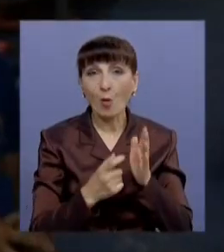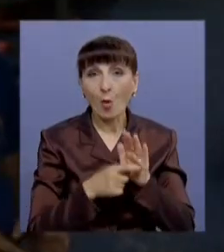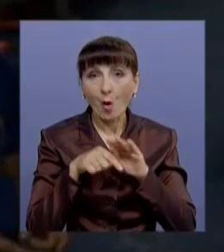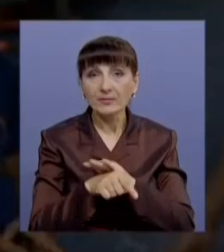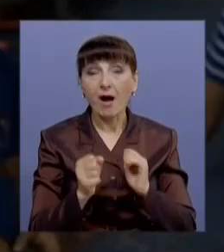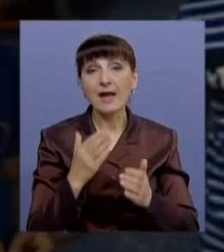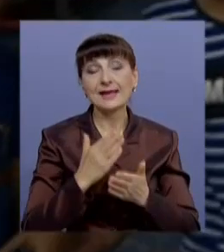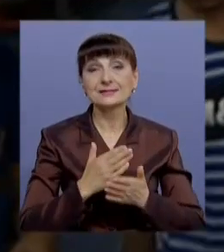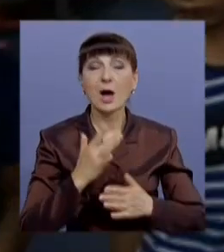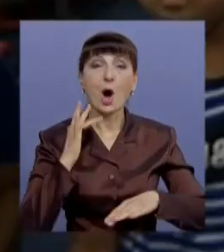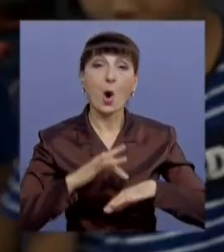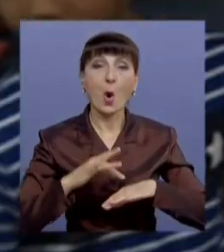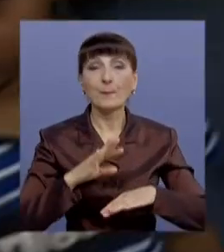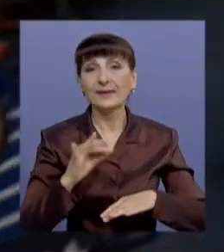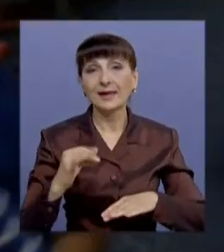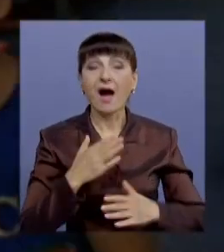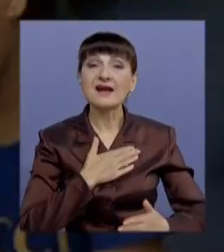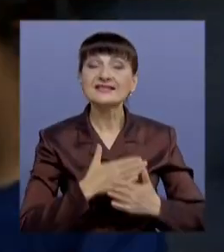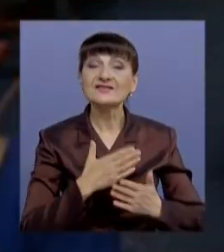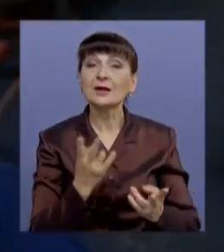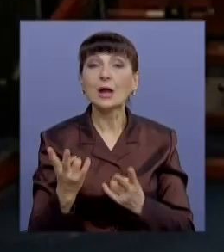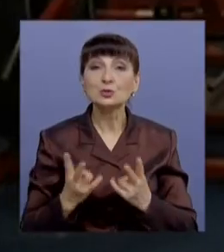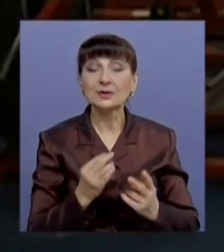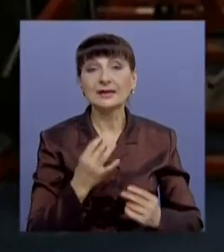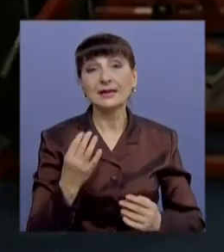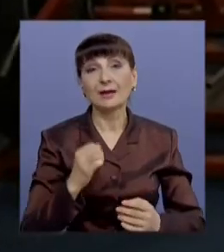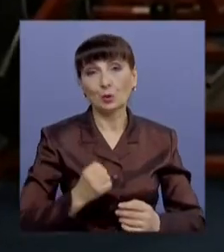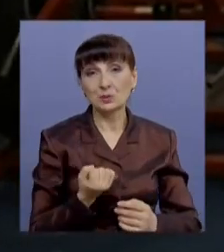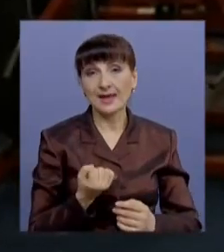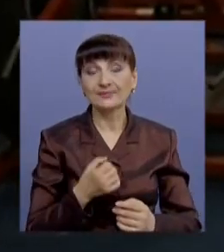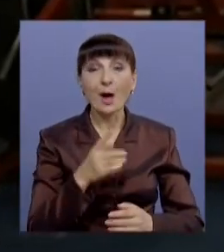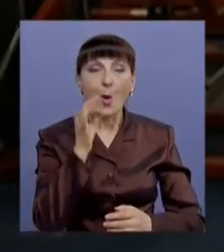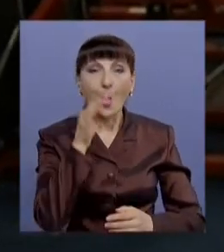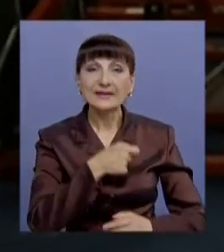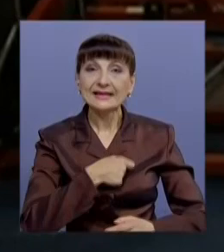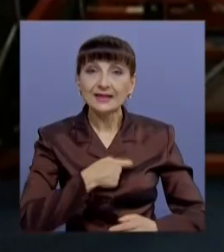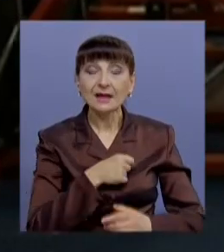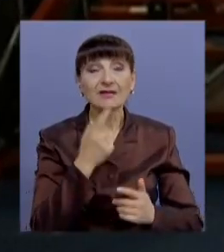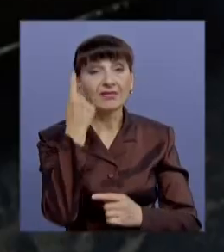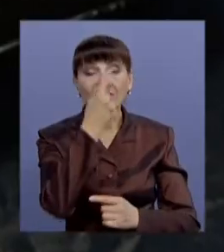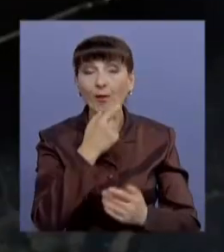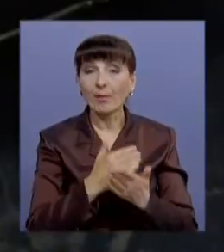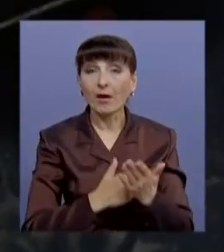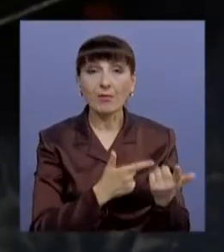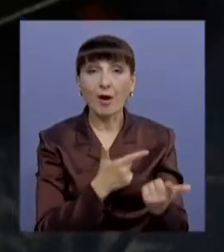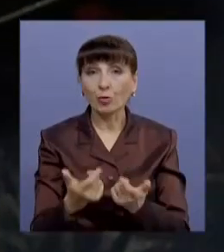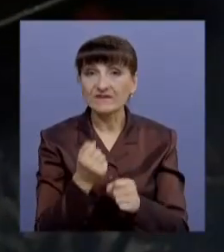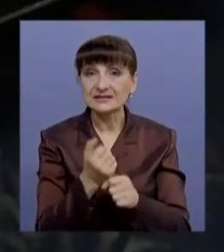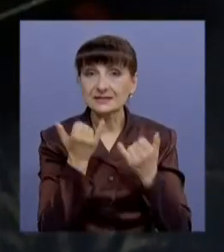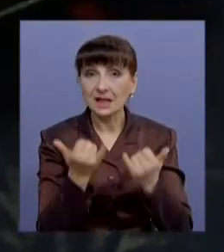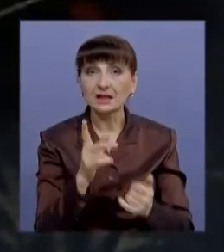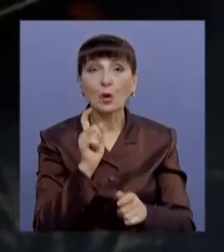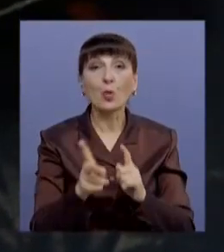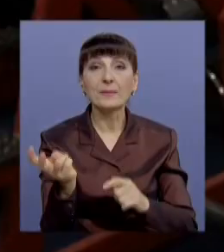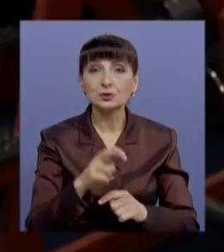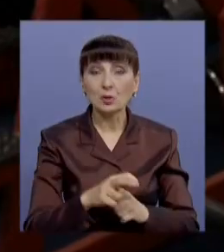имеешь хобби, активный досуг и друзей по интересам. Опытные тренеры готовы разработать индивидуальную программу для каждого пришедшего,